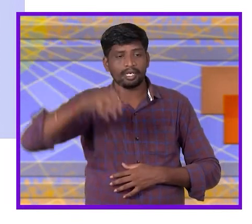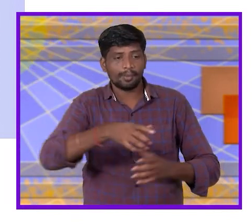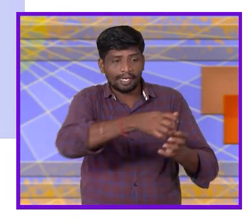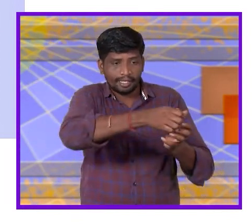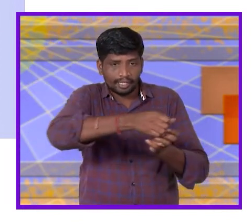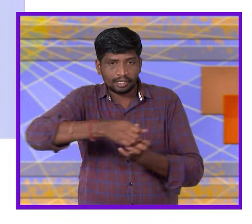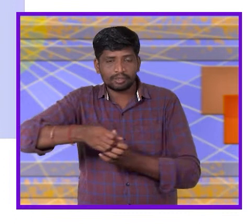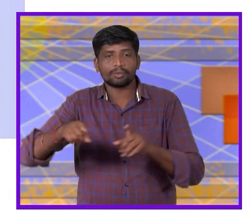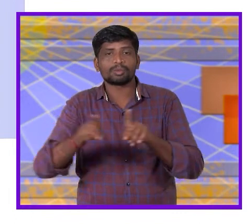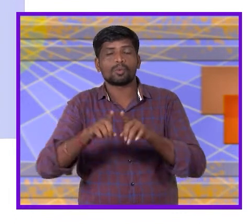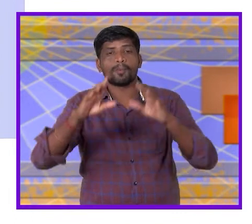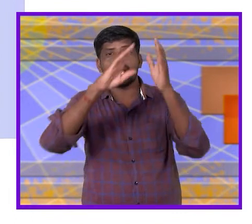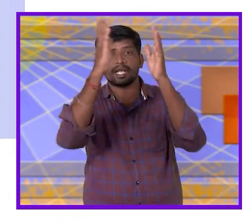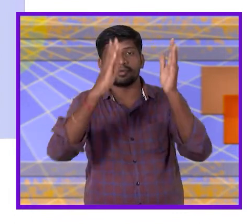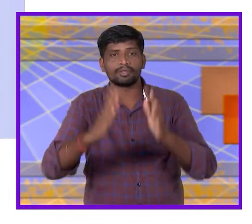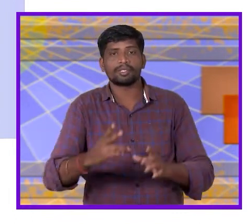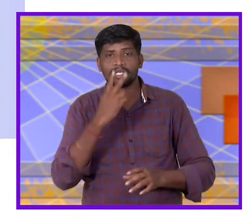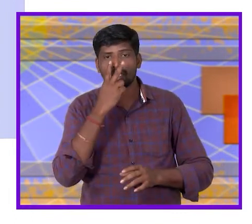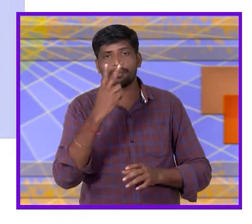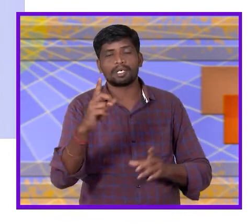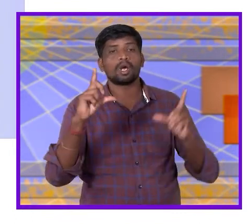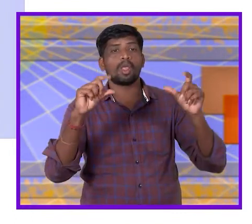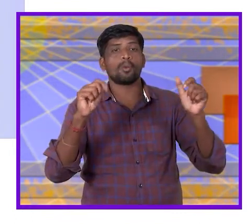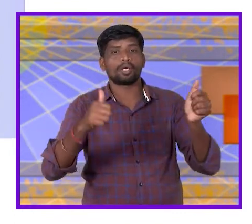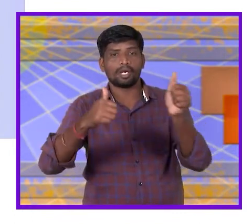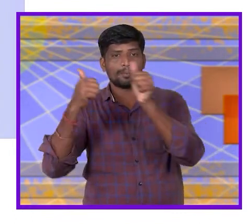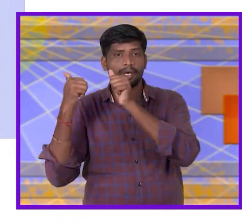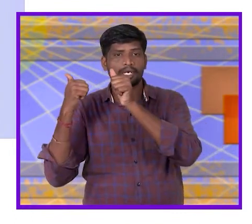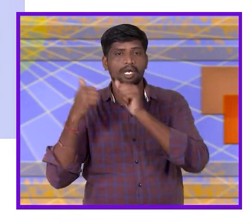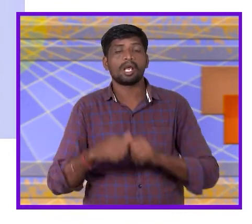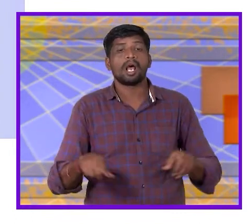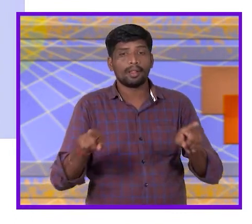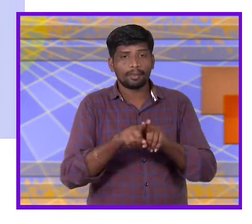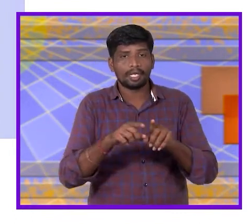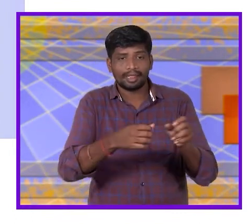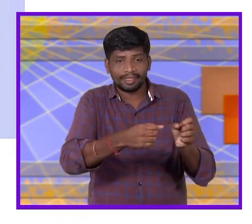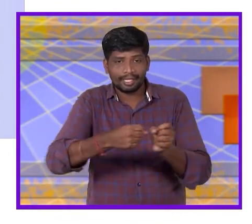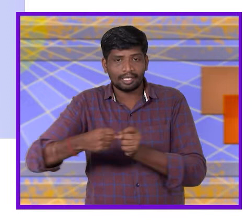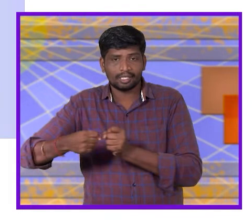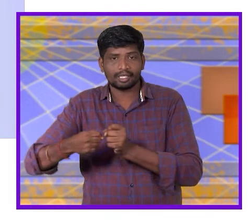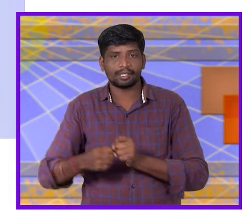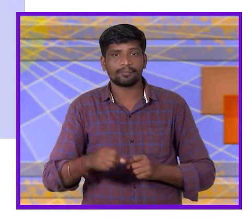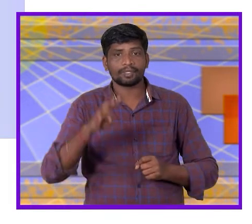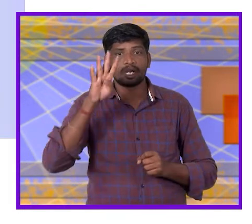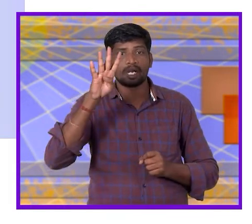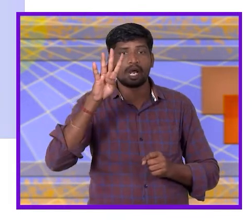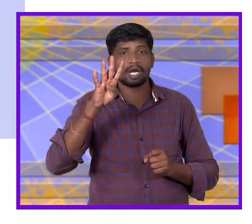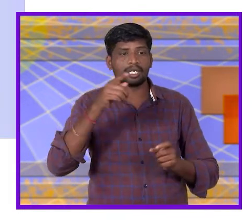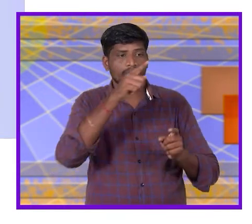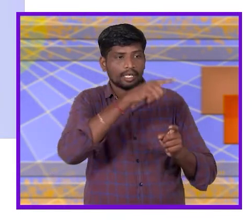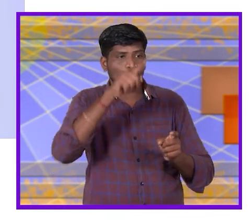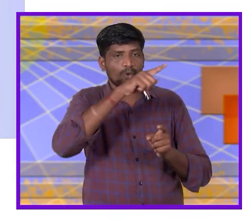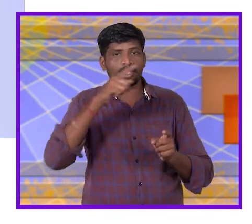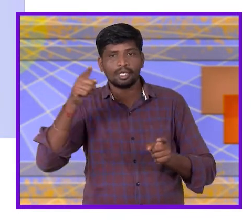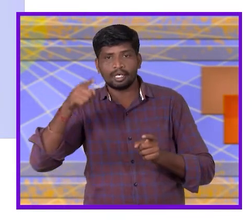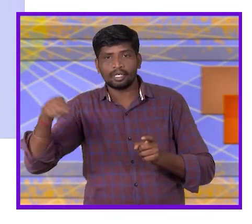மிக அருமையாக வடிவமைக்கப்பட்டிருக்கிறது. அந்த திருவாரூர் தேரில் ஒவ்வொரு பக்கத்துலேயும் 4 சக்கரங்கள்